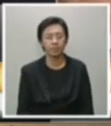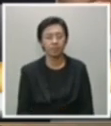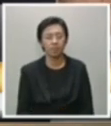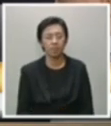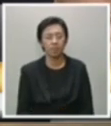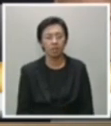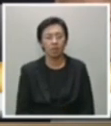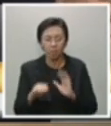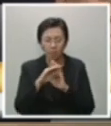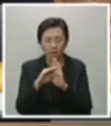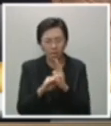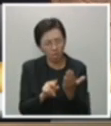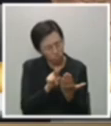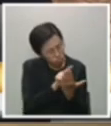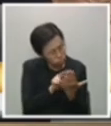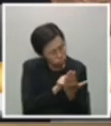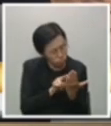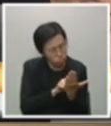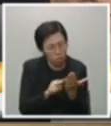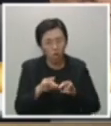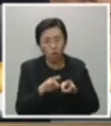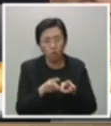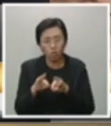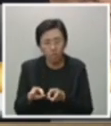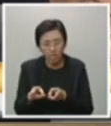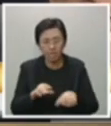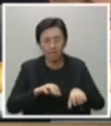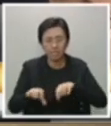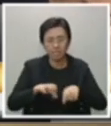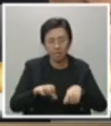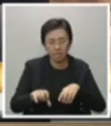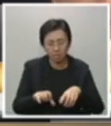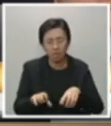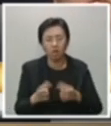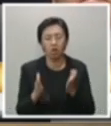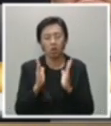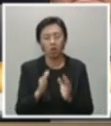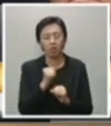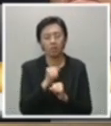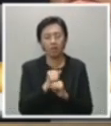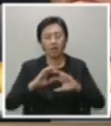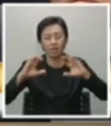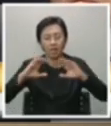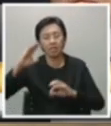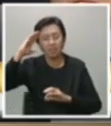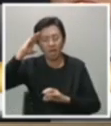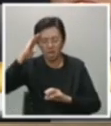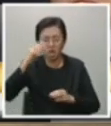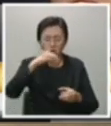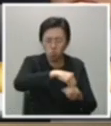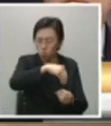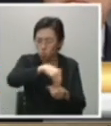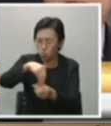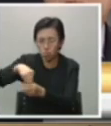ารณาถึงหลักและวิธีการปฏิบัติในการจัดข้าราชการเข้าพักอาศัยในที่พักของทางราชการ